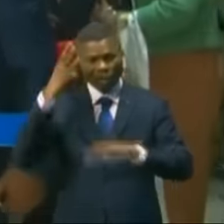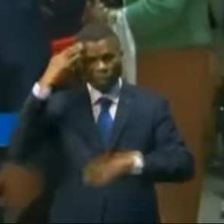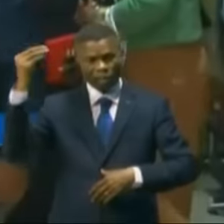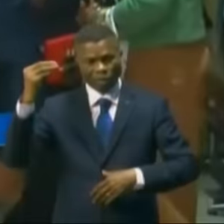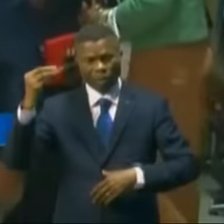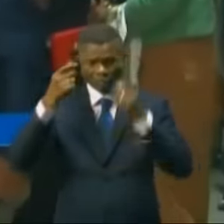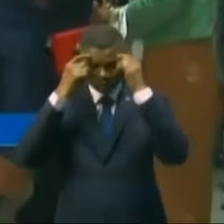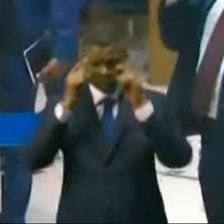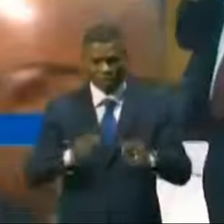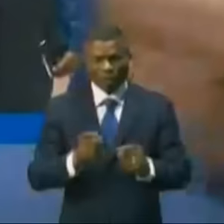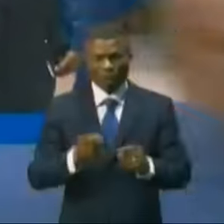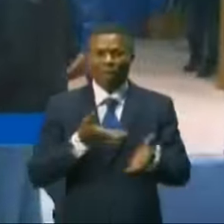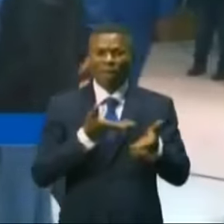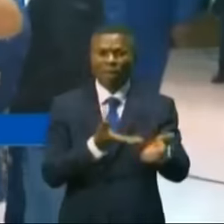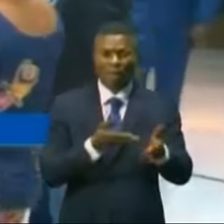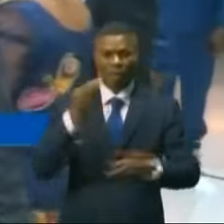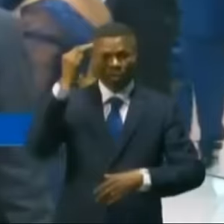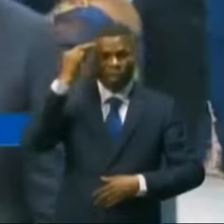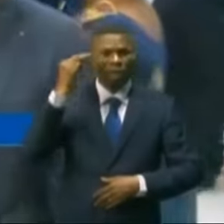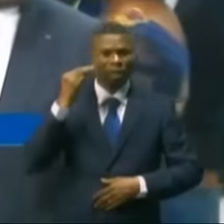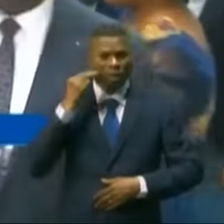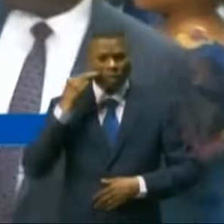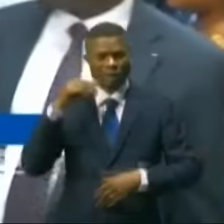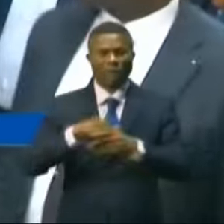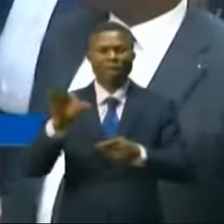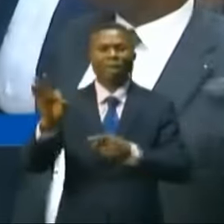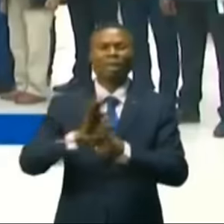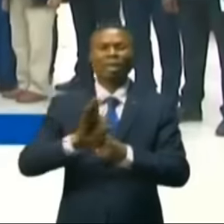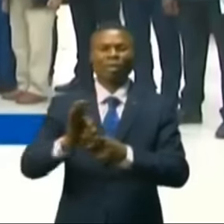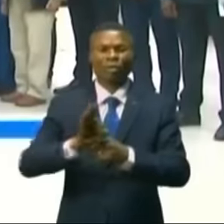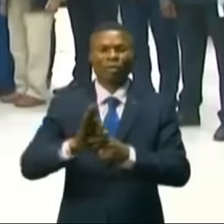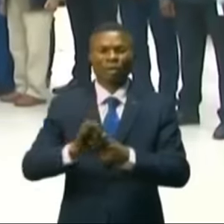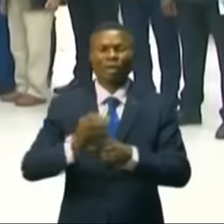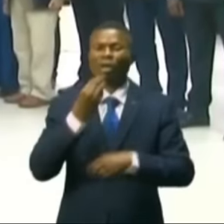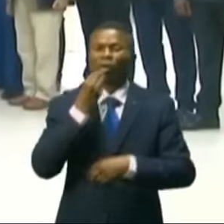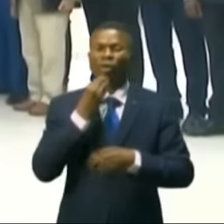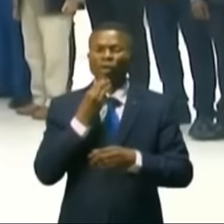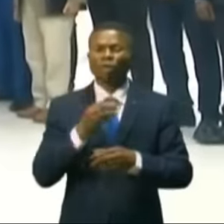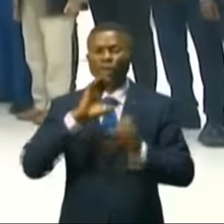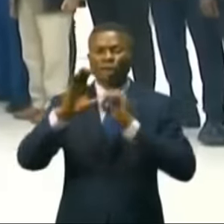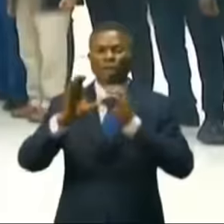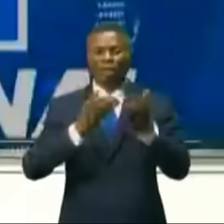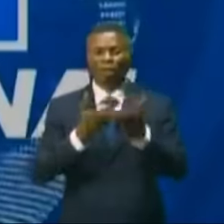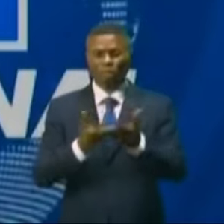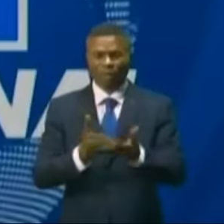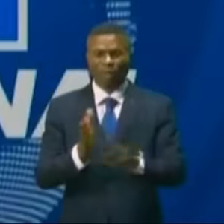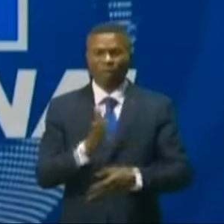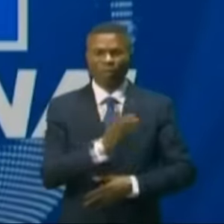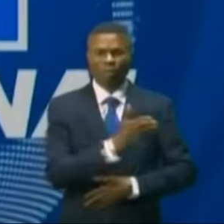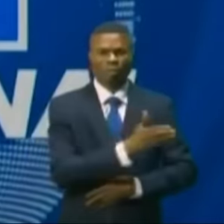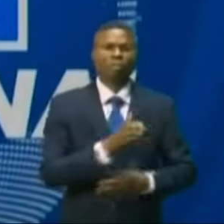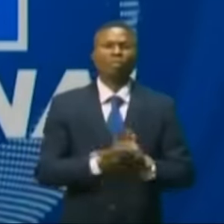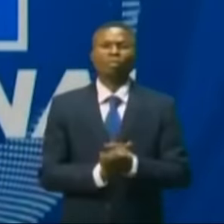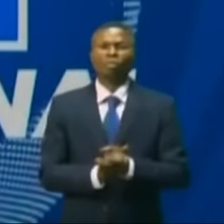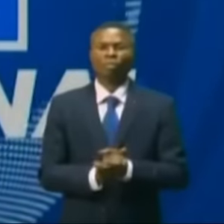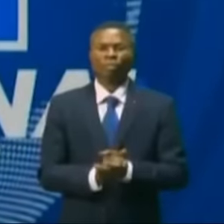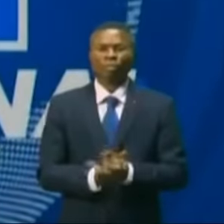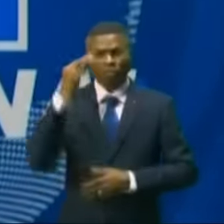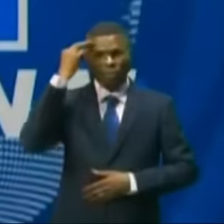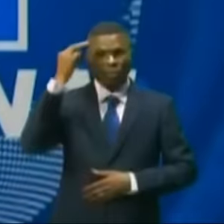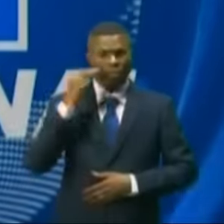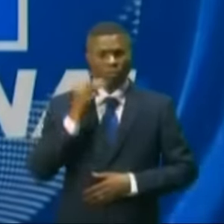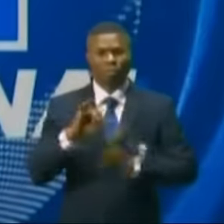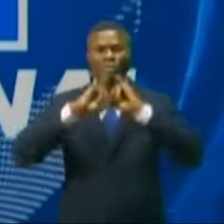la résolution d'accompagner les ministres dans la formation des inspecteurs des télécommunications. Le ministre